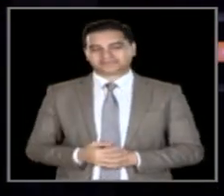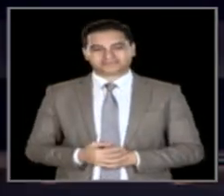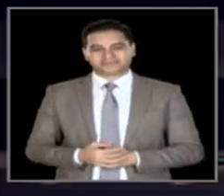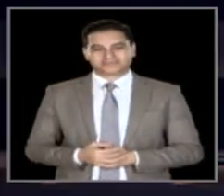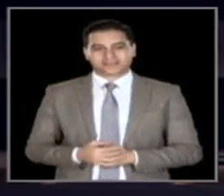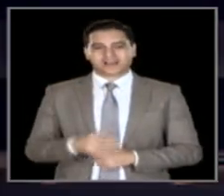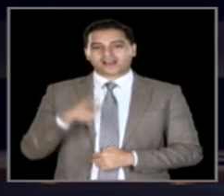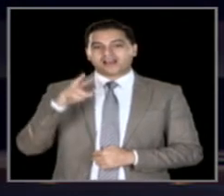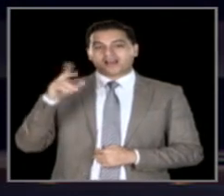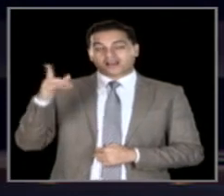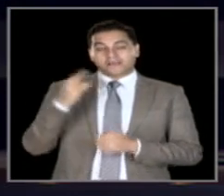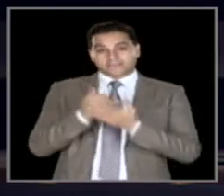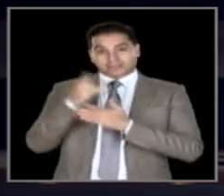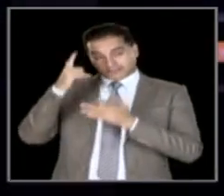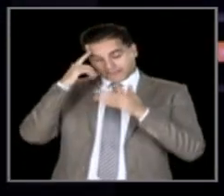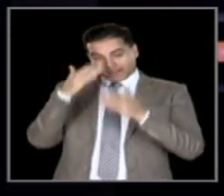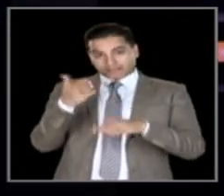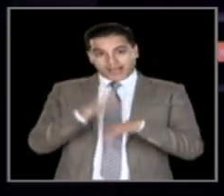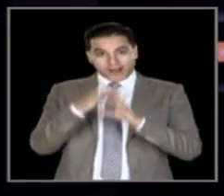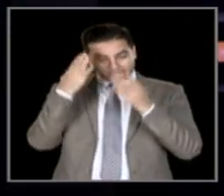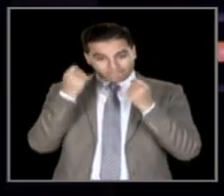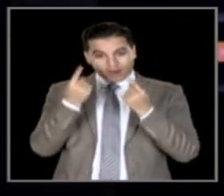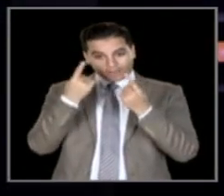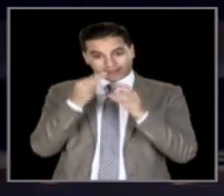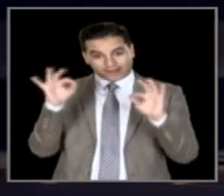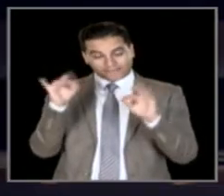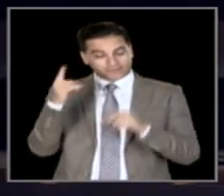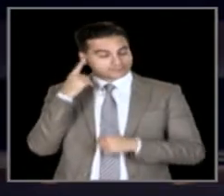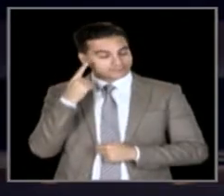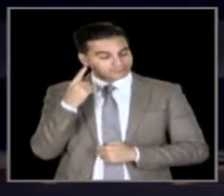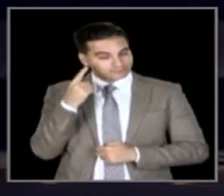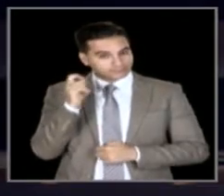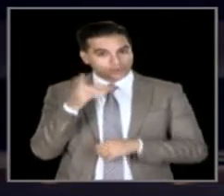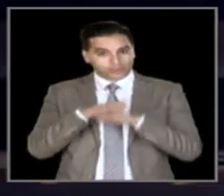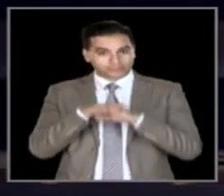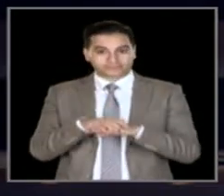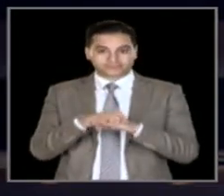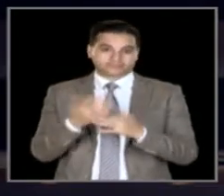الرفعي مركزين في المعلومة، ياخدوا المعلومة يخطفوا العشرة.